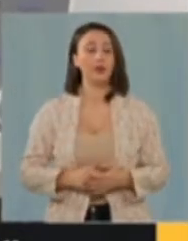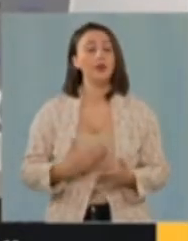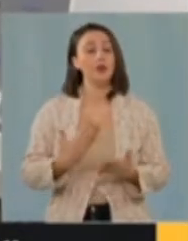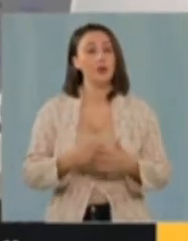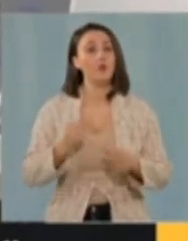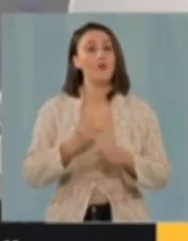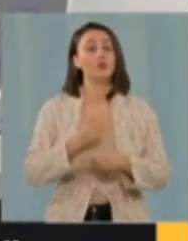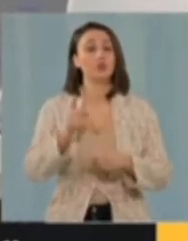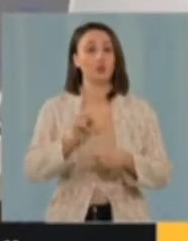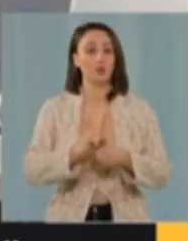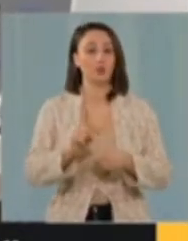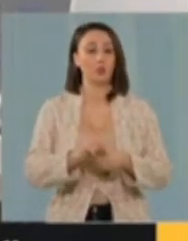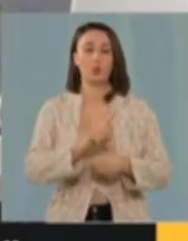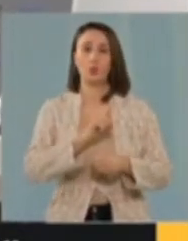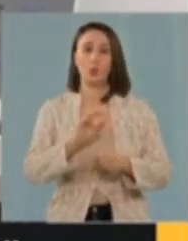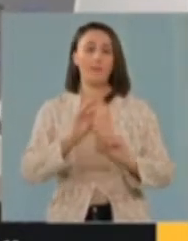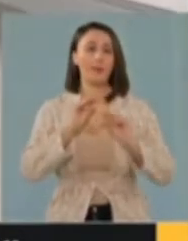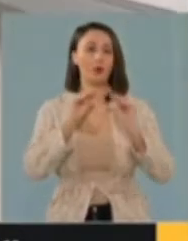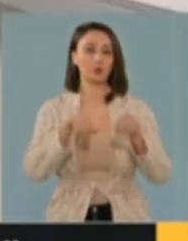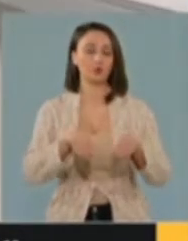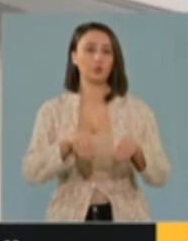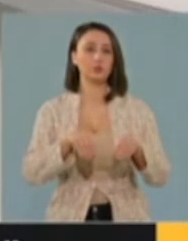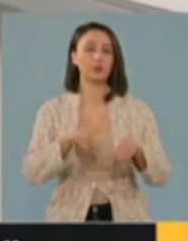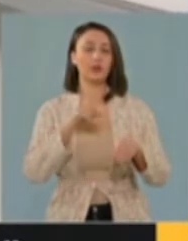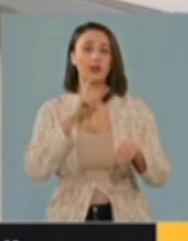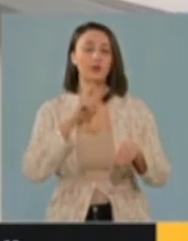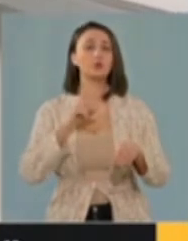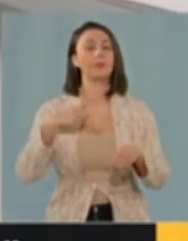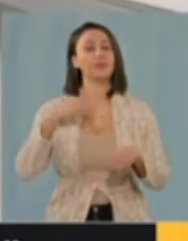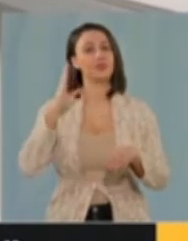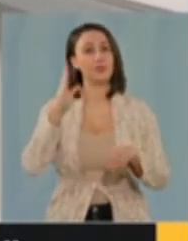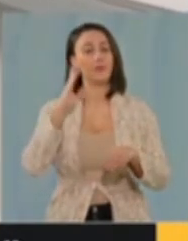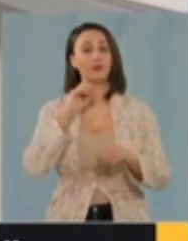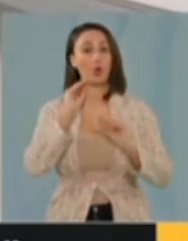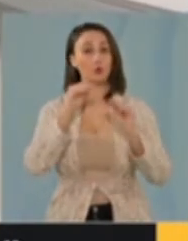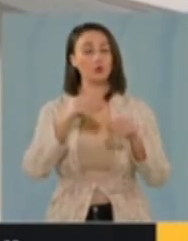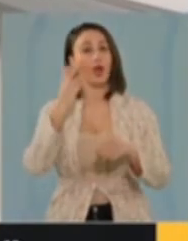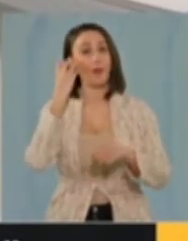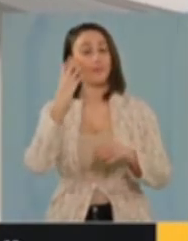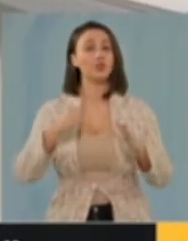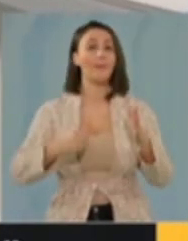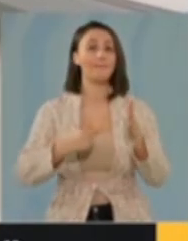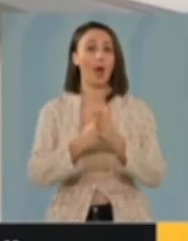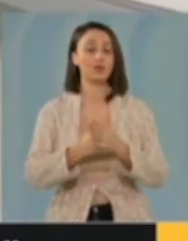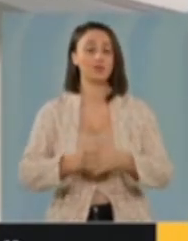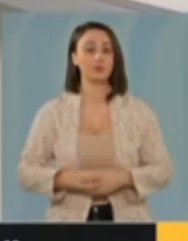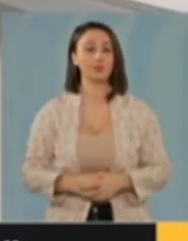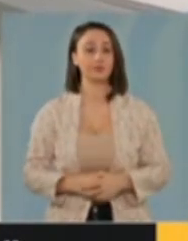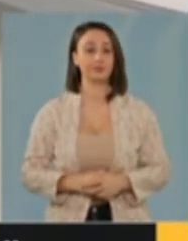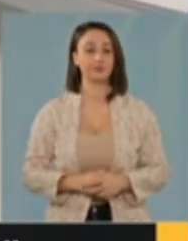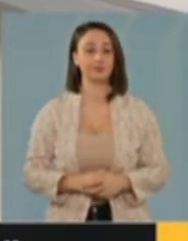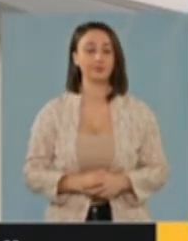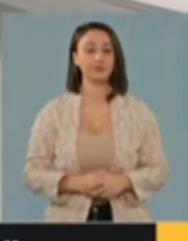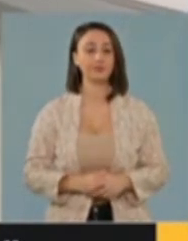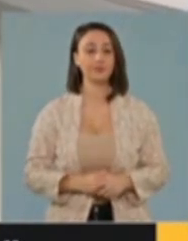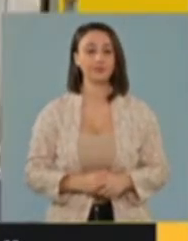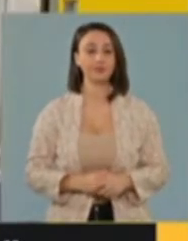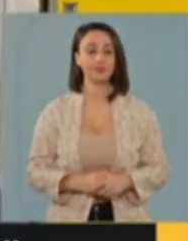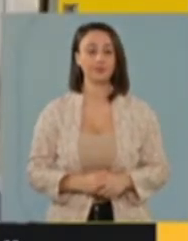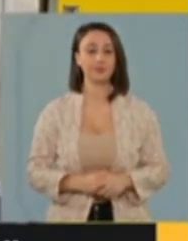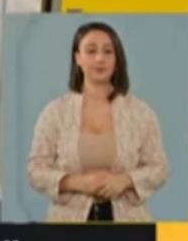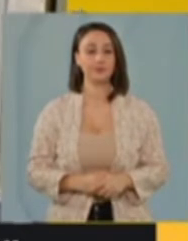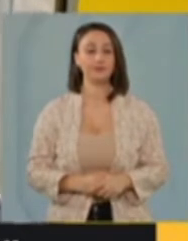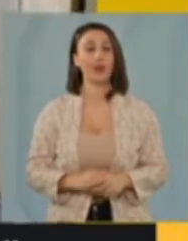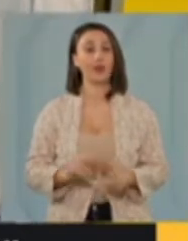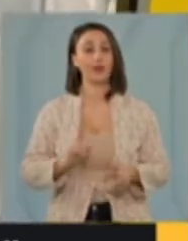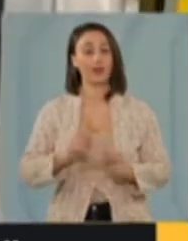facem acest lucru, deci nu am atins încă, suntem departe de a atinge capacitatea maximă de spitalizare pe care o avem, atât